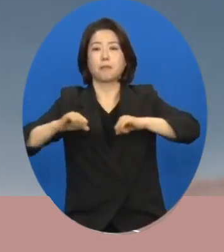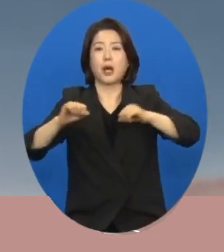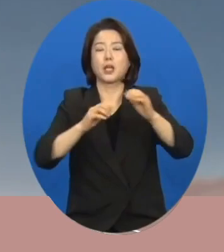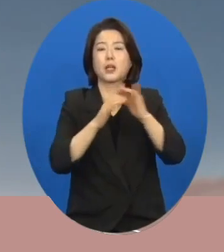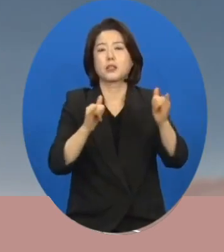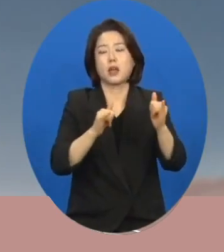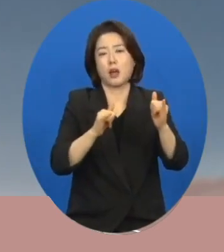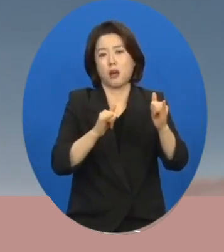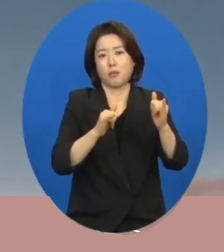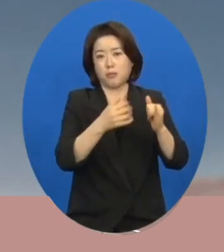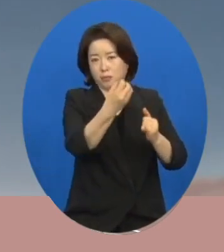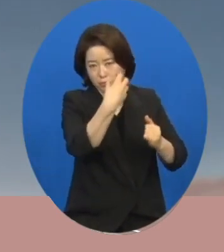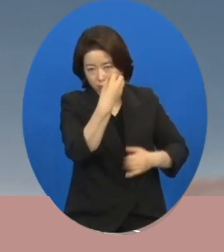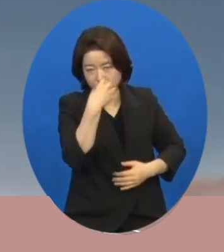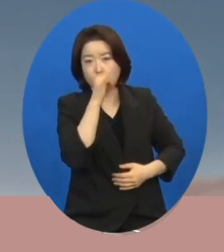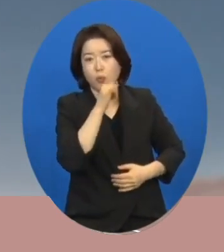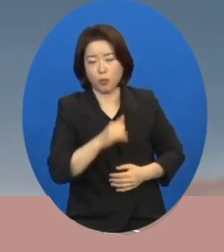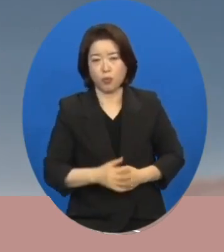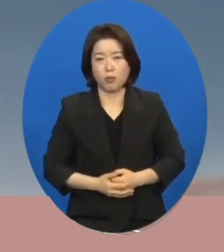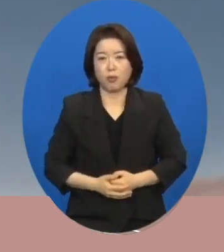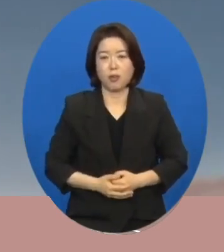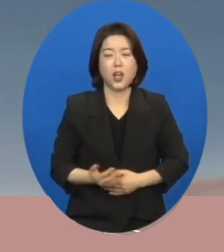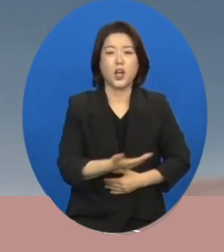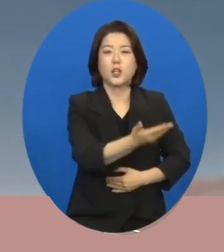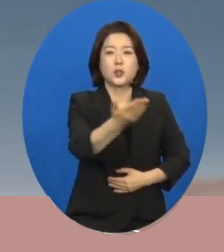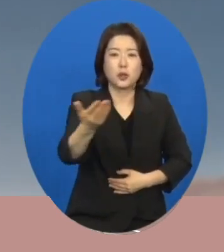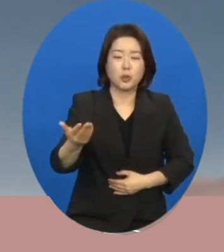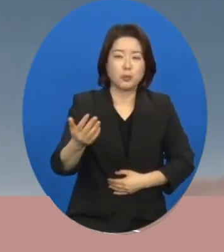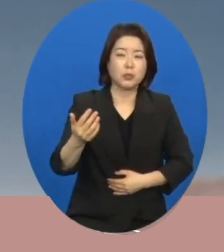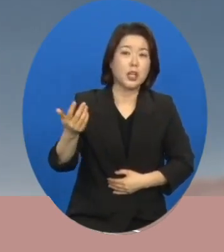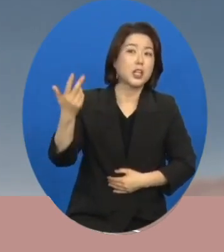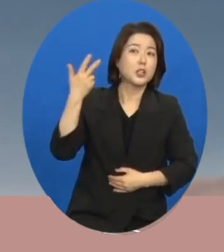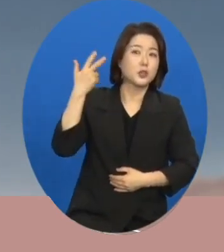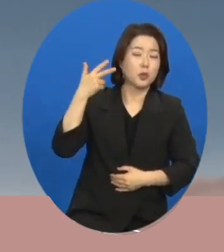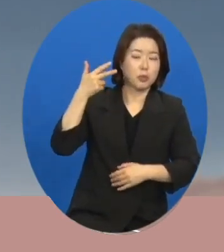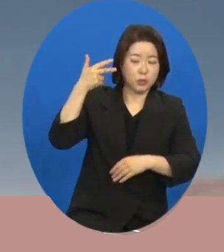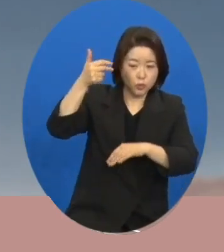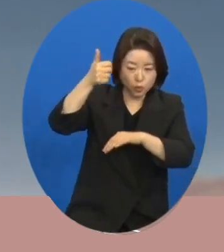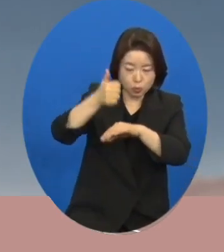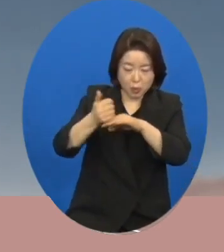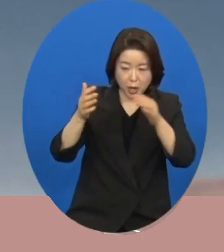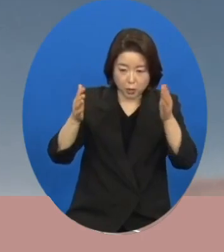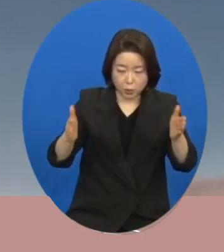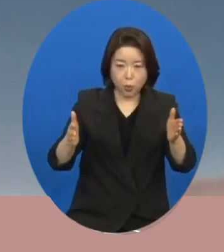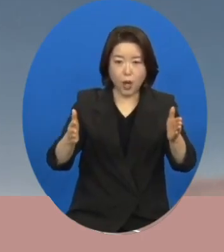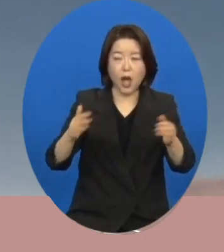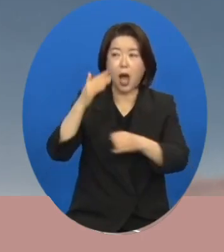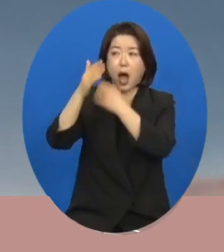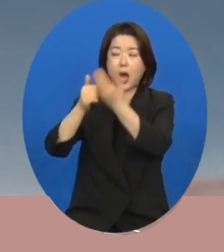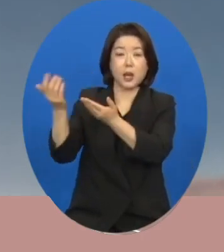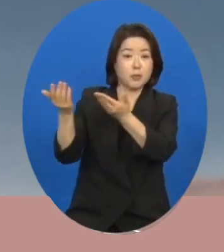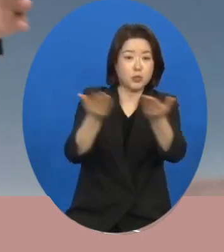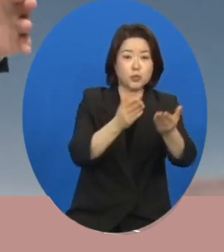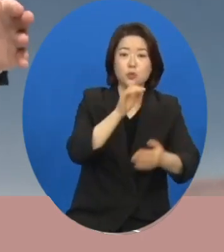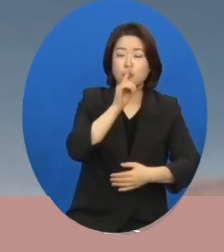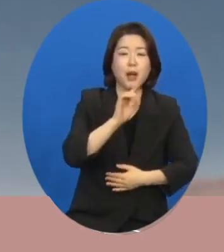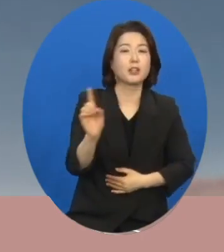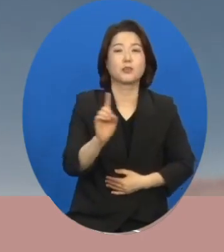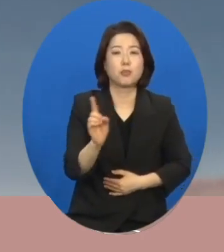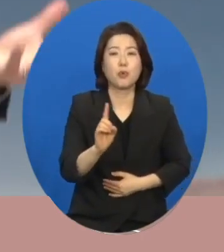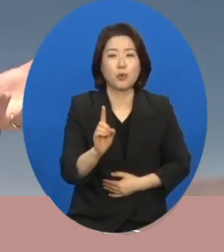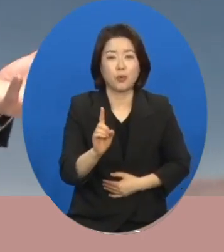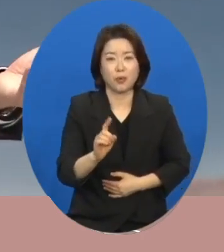여러분들에게 지난 주말에 주신 말씀은 여러분 무엇이었습니까 또한 지난 한 달 내내 우리